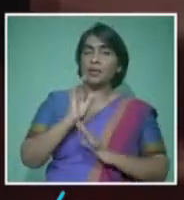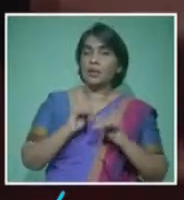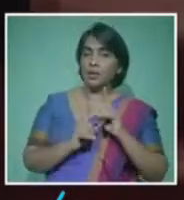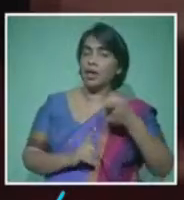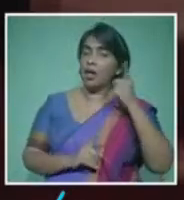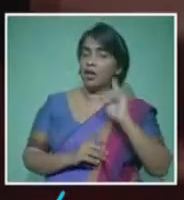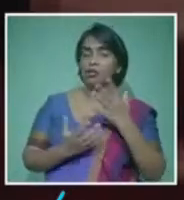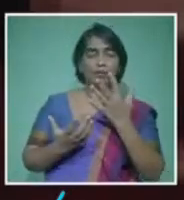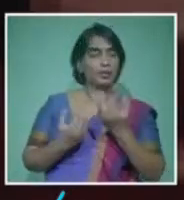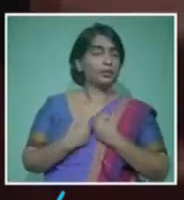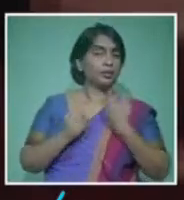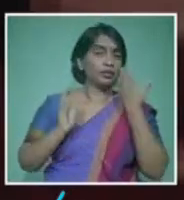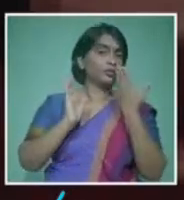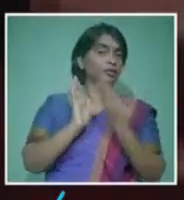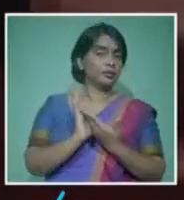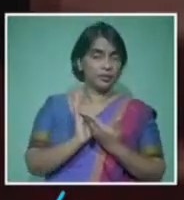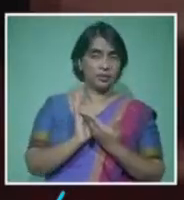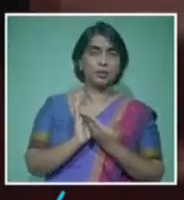නිර්දේශ ඉදිරිපත් කරමින්